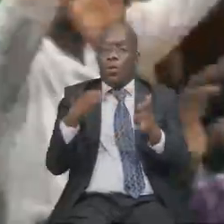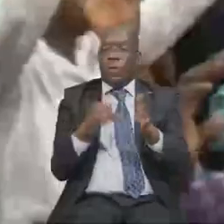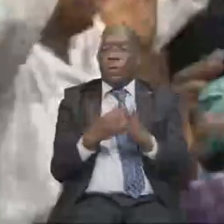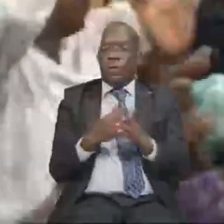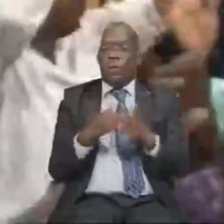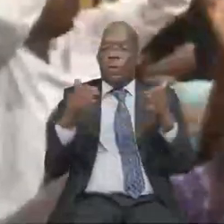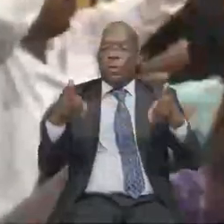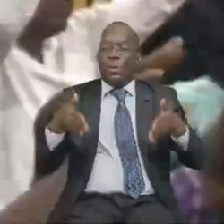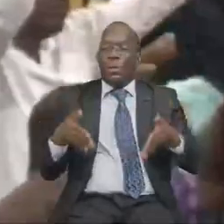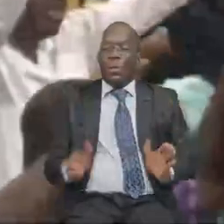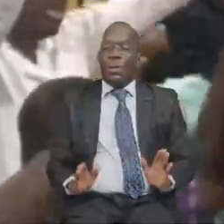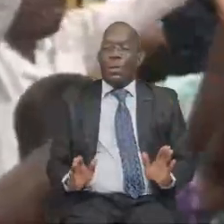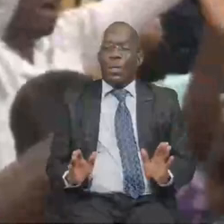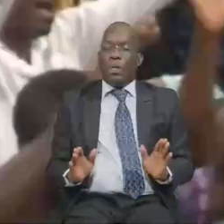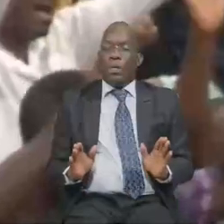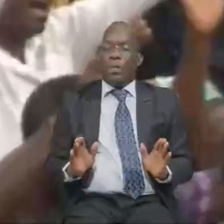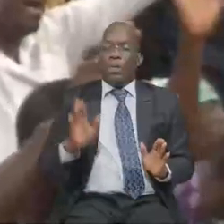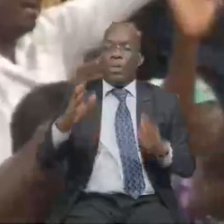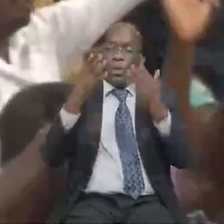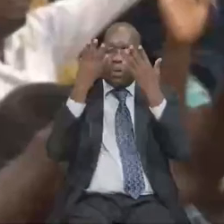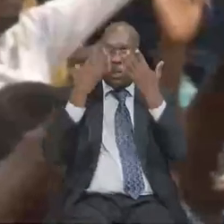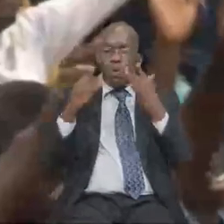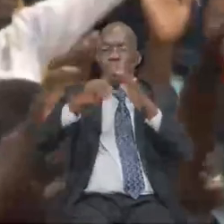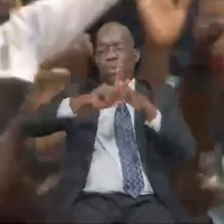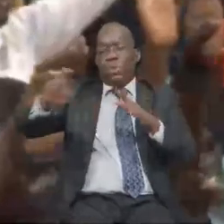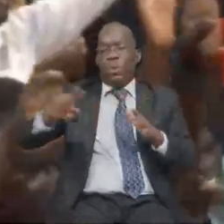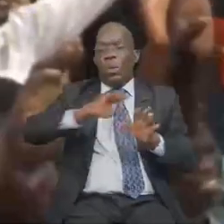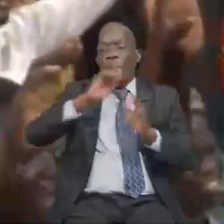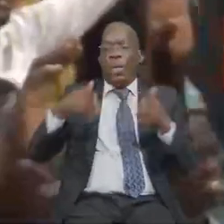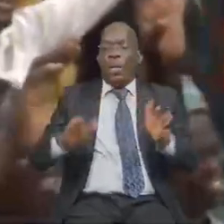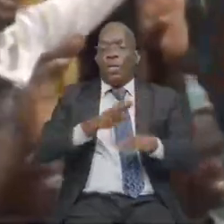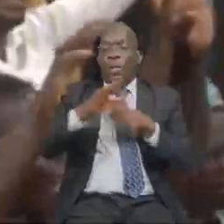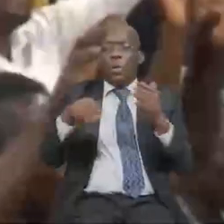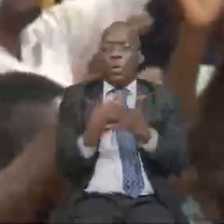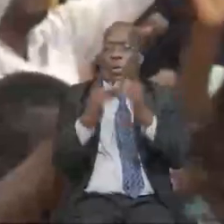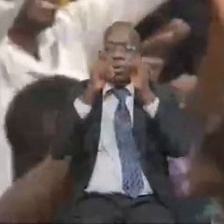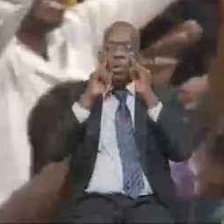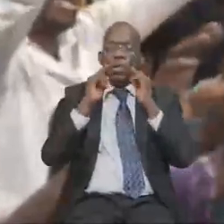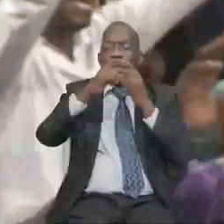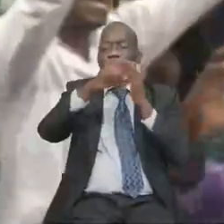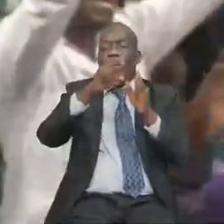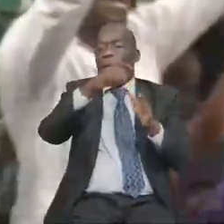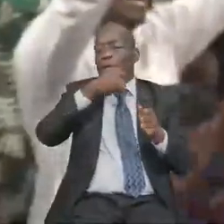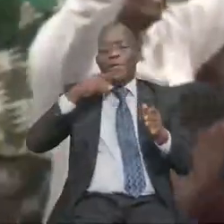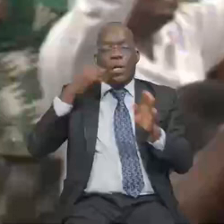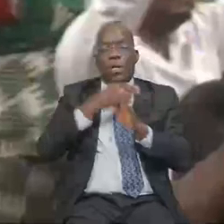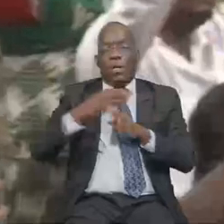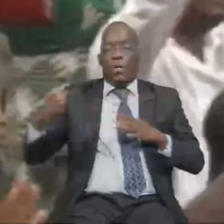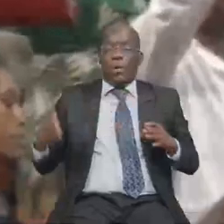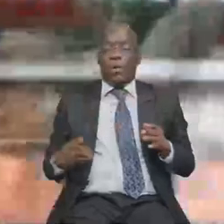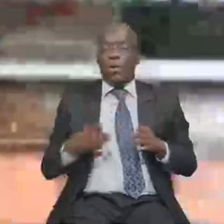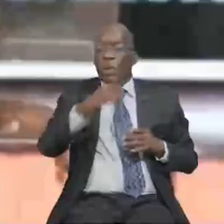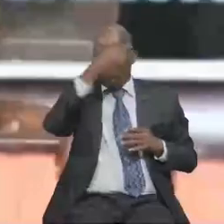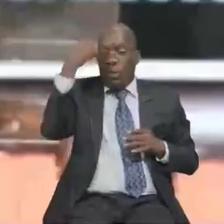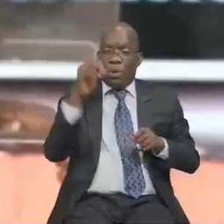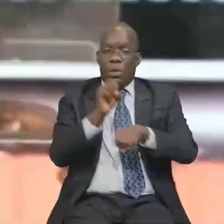Que ton chagrin disparaisse. Que tes larmes soient effacées. Parce que le calvaire a